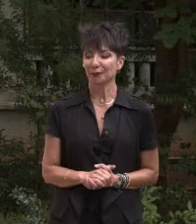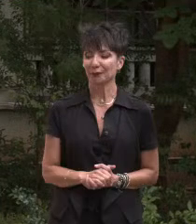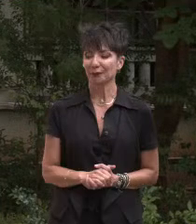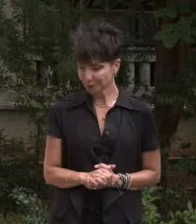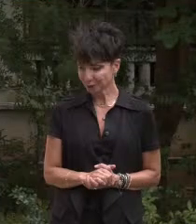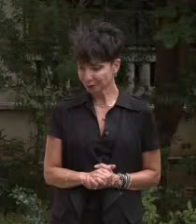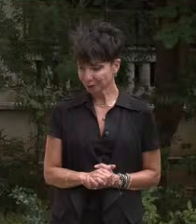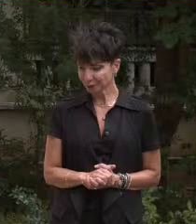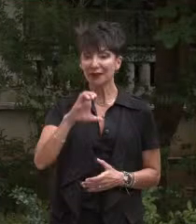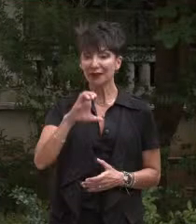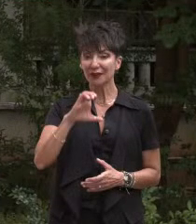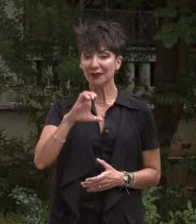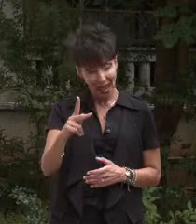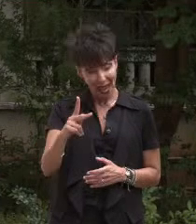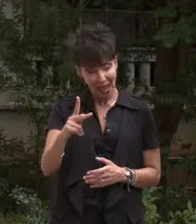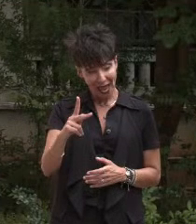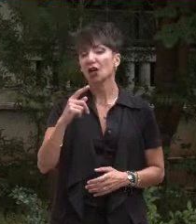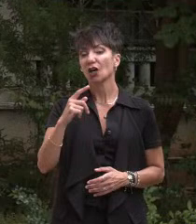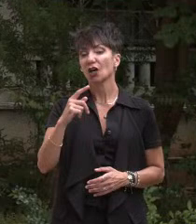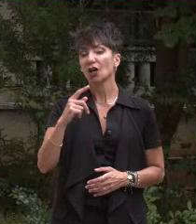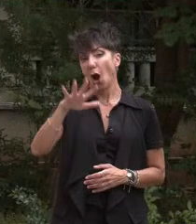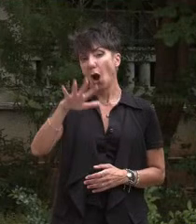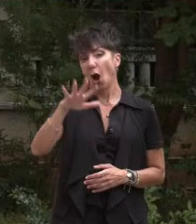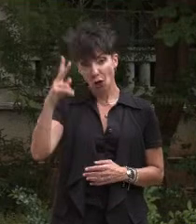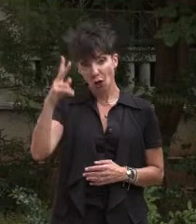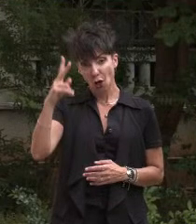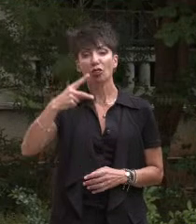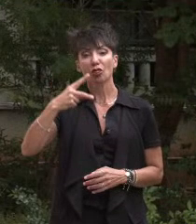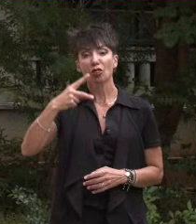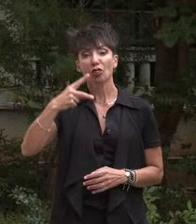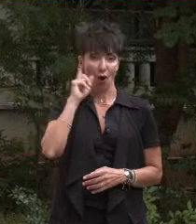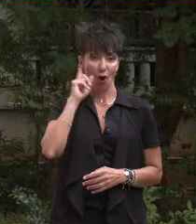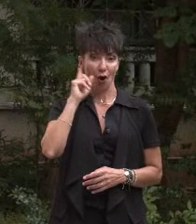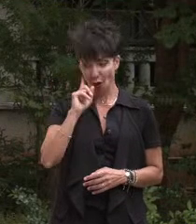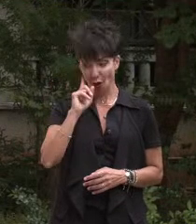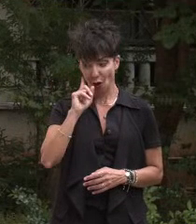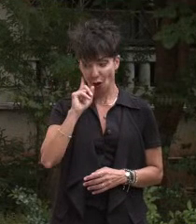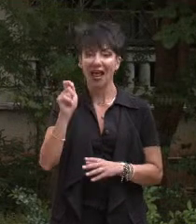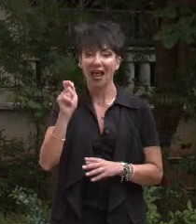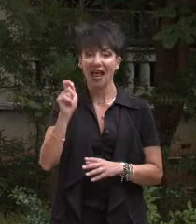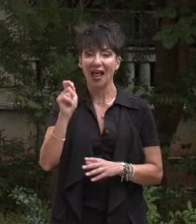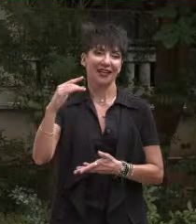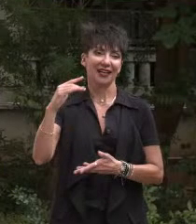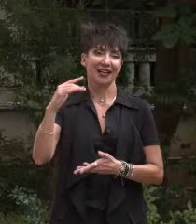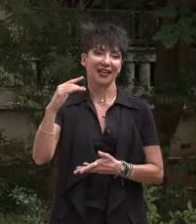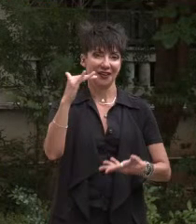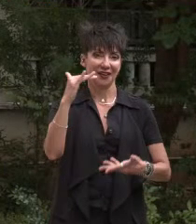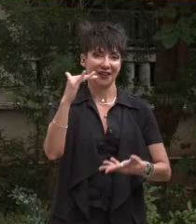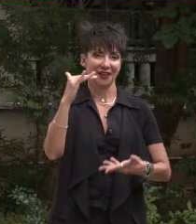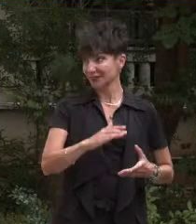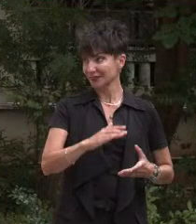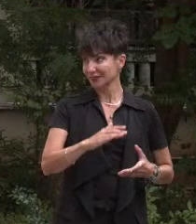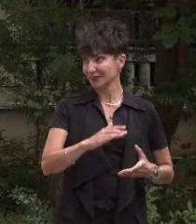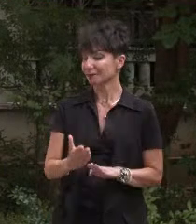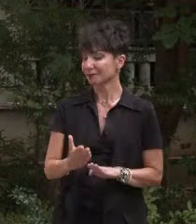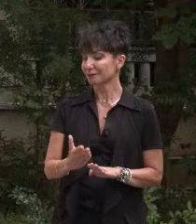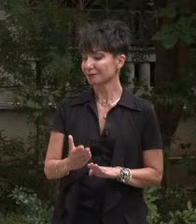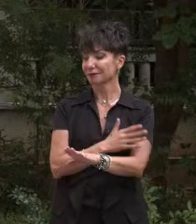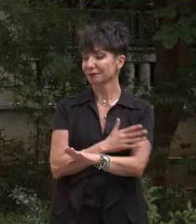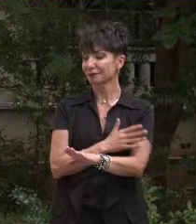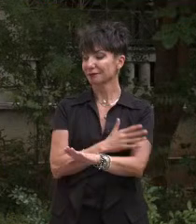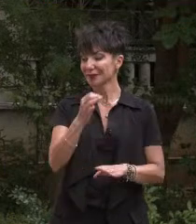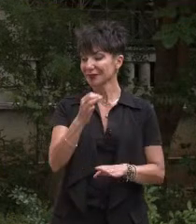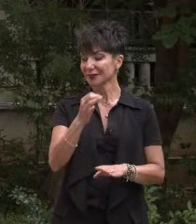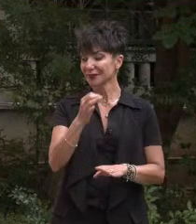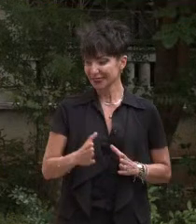Και από το ΕΕΚ Ρόδου, Μπραχήμι Αντέσα και Σταματίδη Μαρία Ιωάννα. Τα βραβεία θα αποσταλούν. Γι' αυτό, όπως προείπα στην